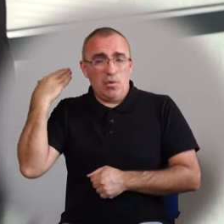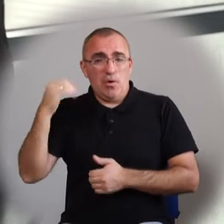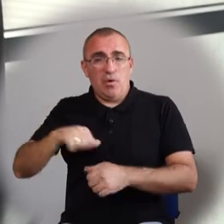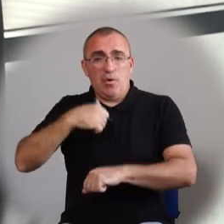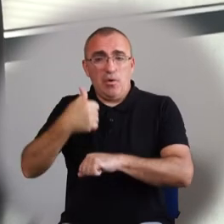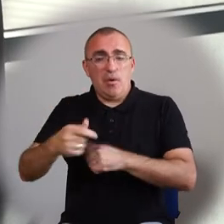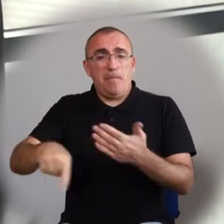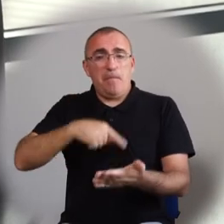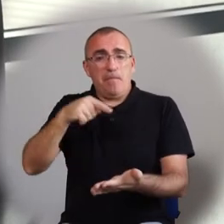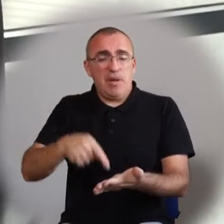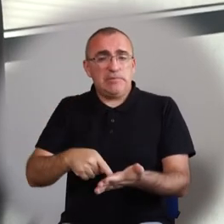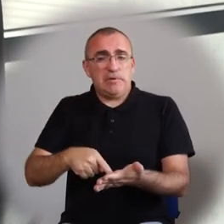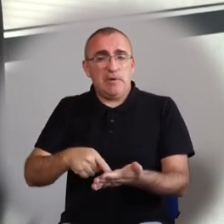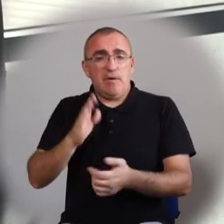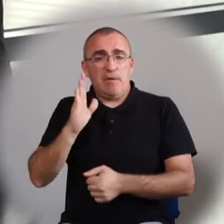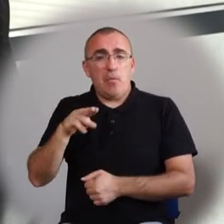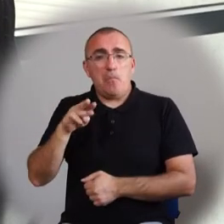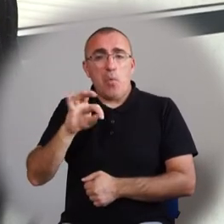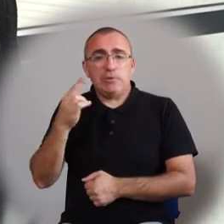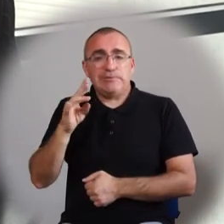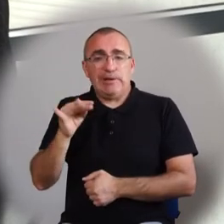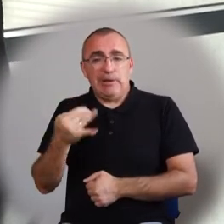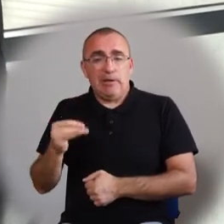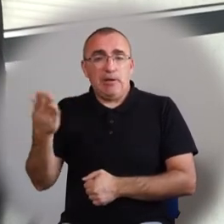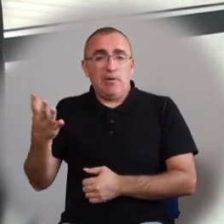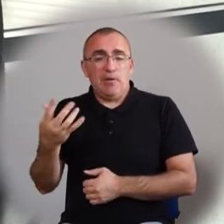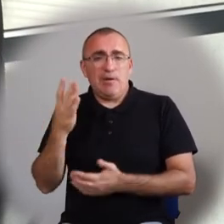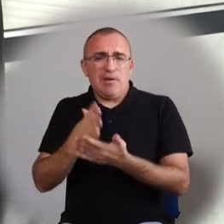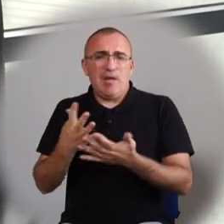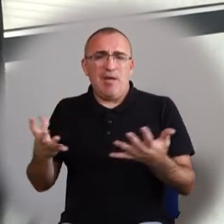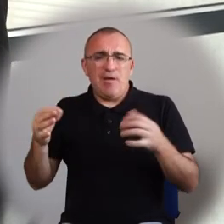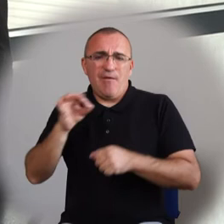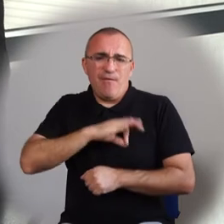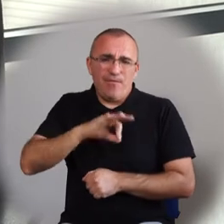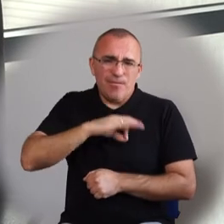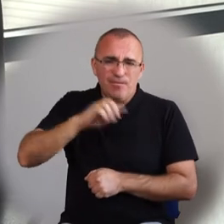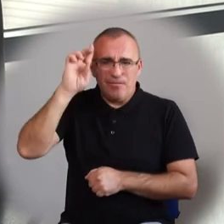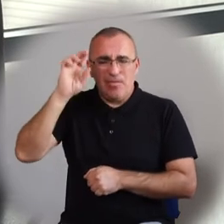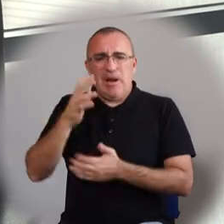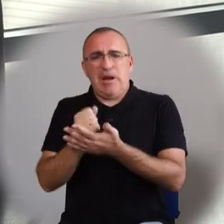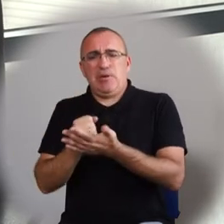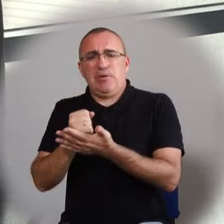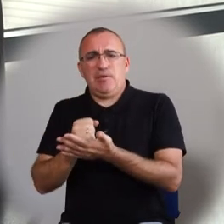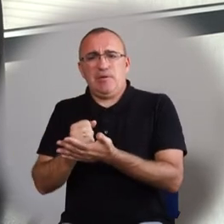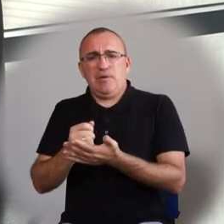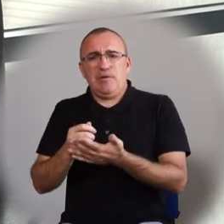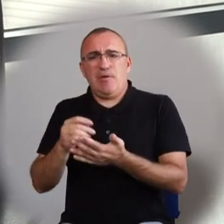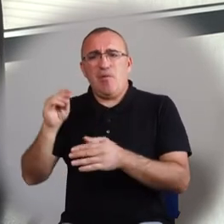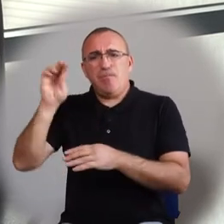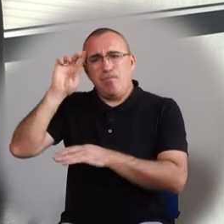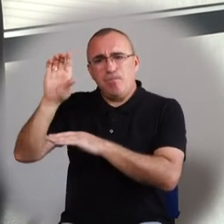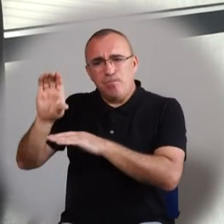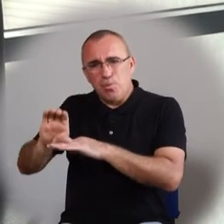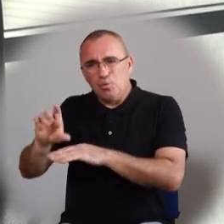боку тодішнього очільника міста Василя Моцного, який і адмінресурс використовував, і, в